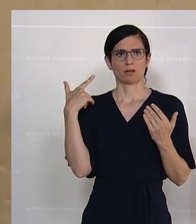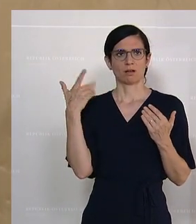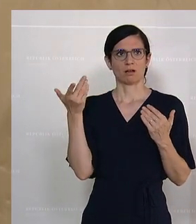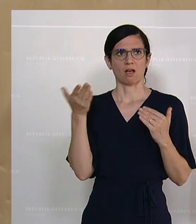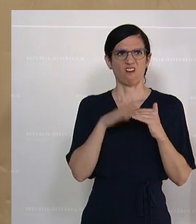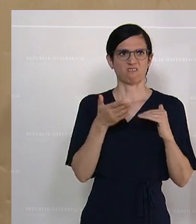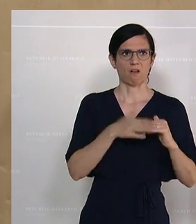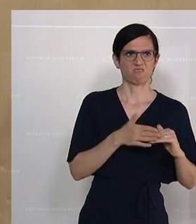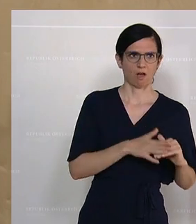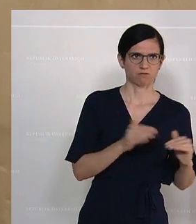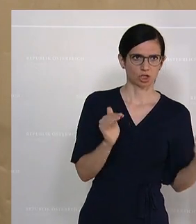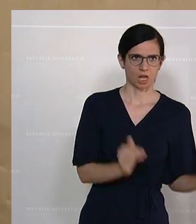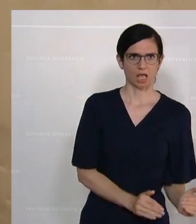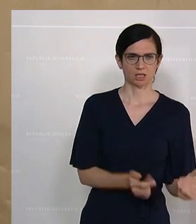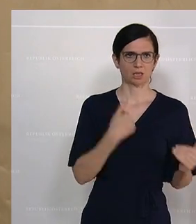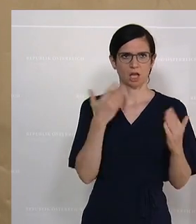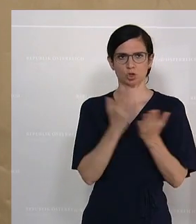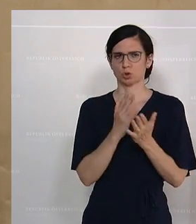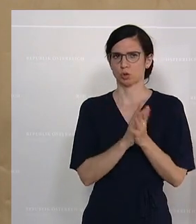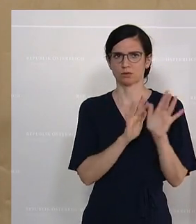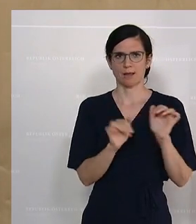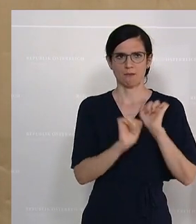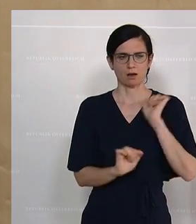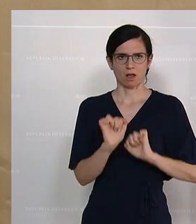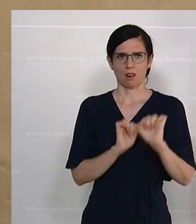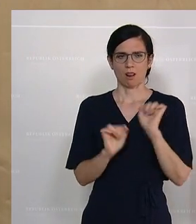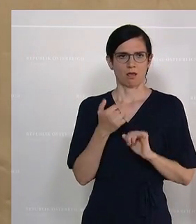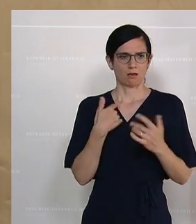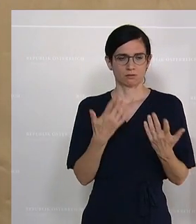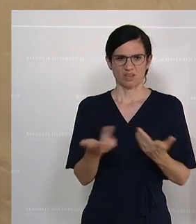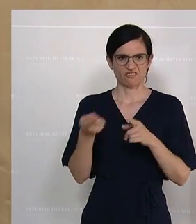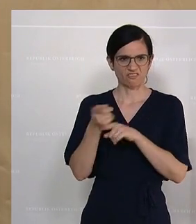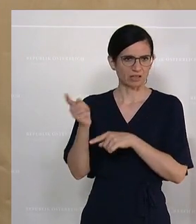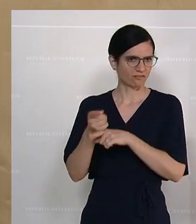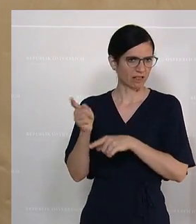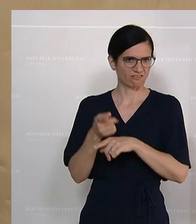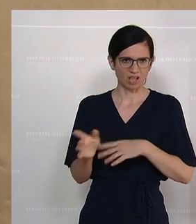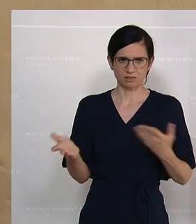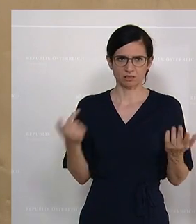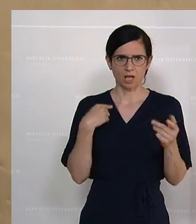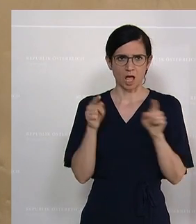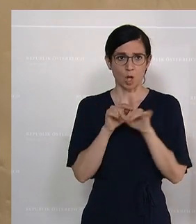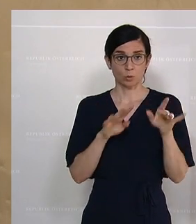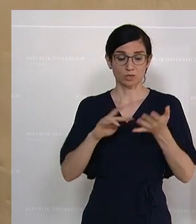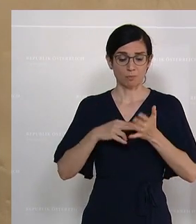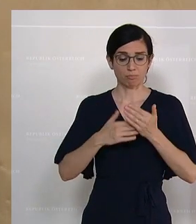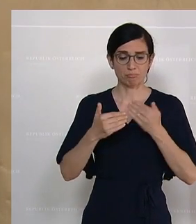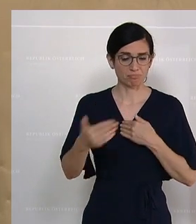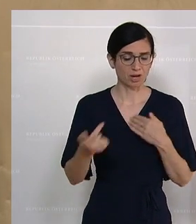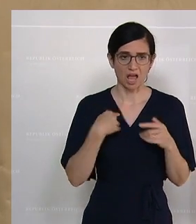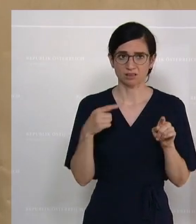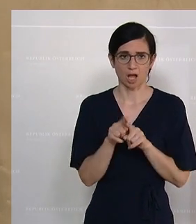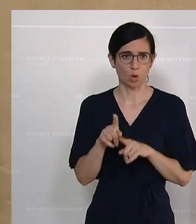haben auch in diesem bereich massive engpässe schon und hier fehlt es an allen ecken und vor allem an der planbarkeit an der planungssicherheit